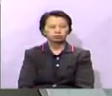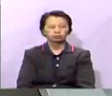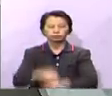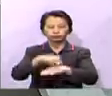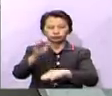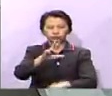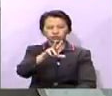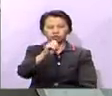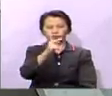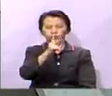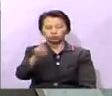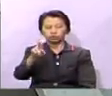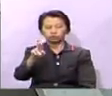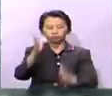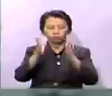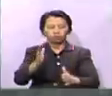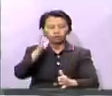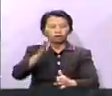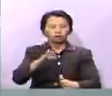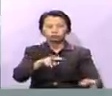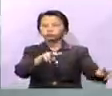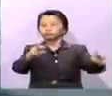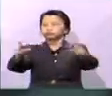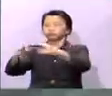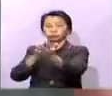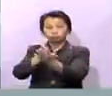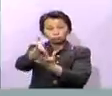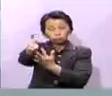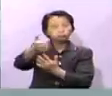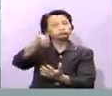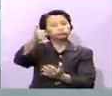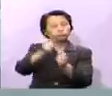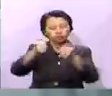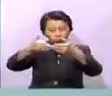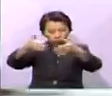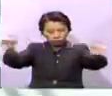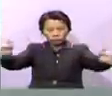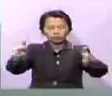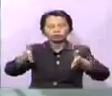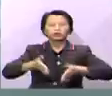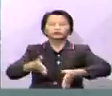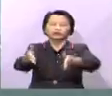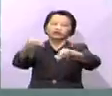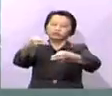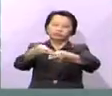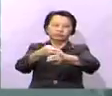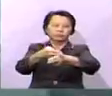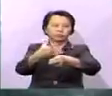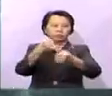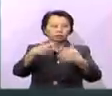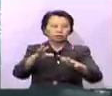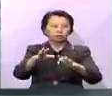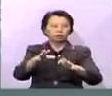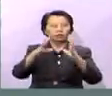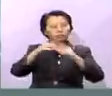Lebih 30,000 pengguna kenderaan bakal menikmati akses lebih sempurna dengan pembukaan jalan pintas ini yang secara tidak langsung